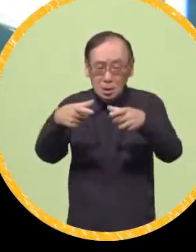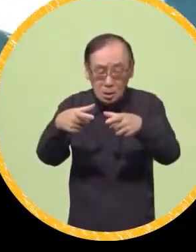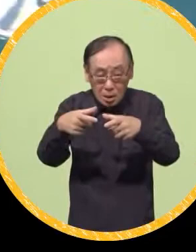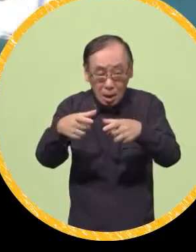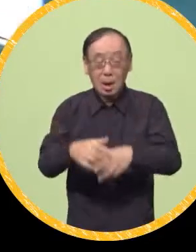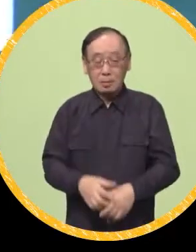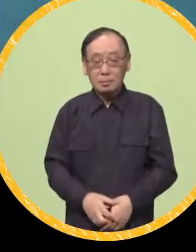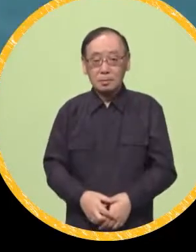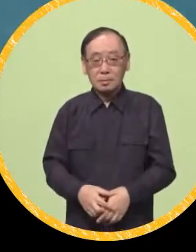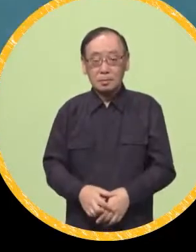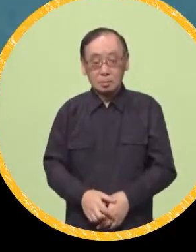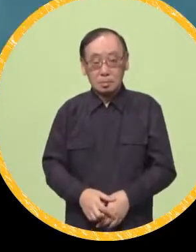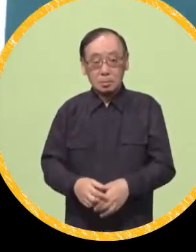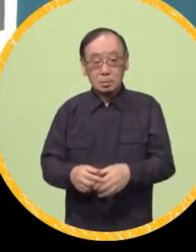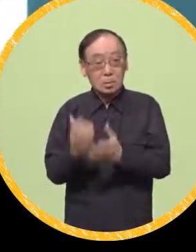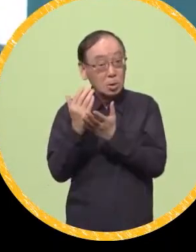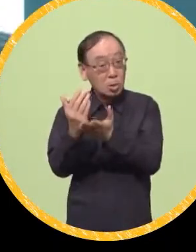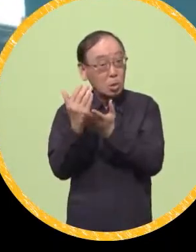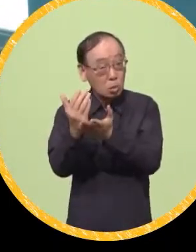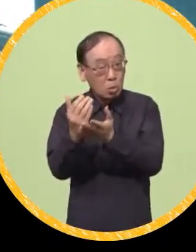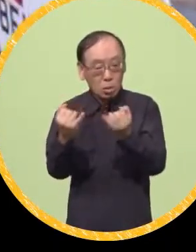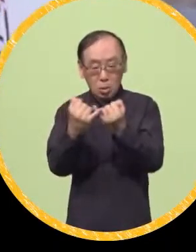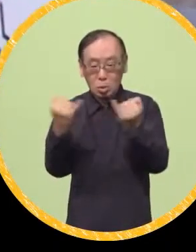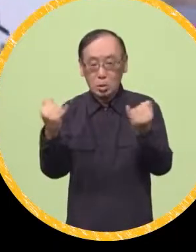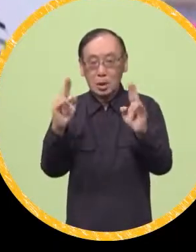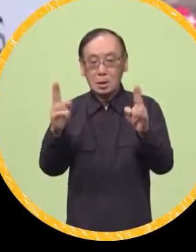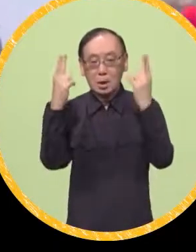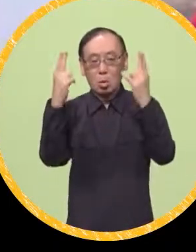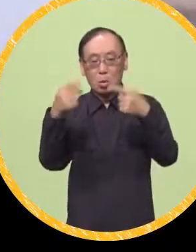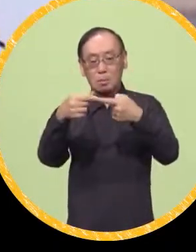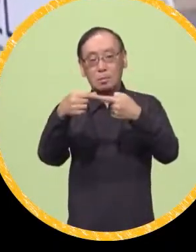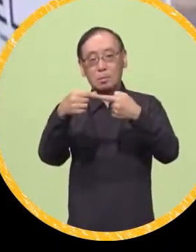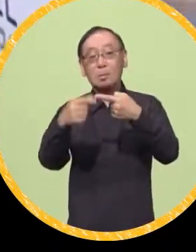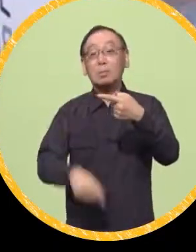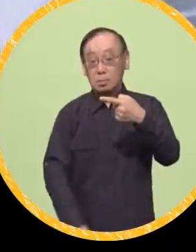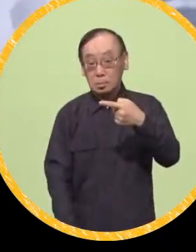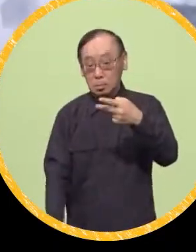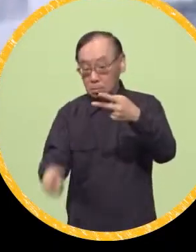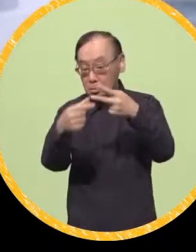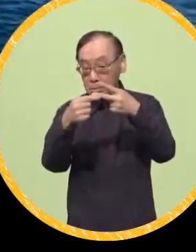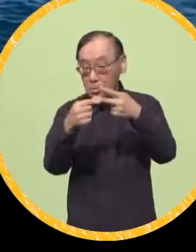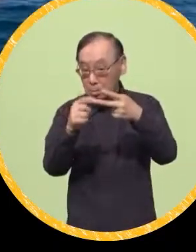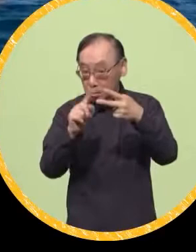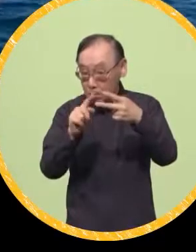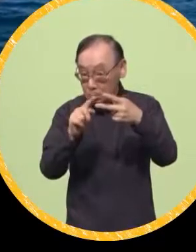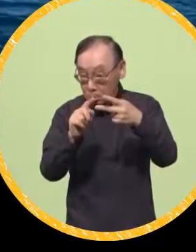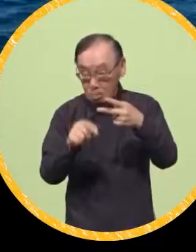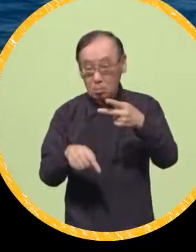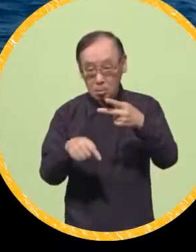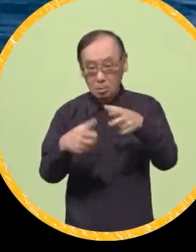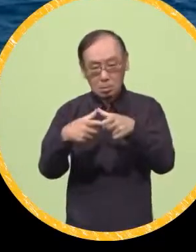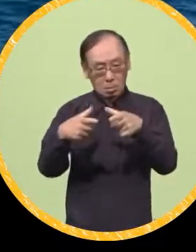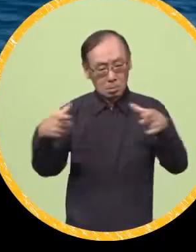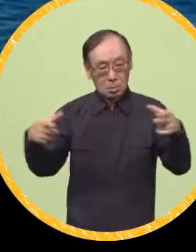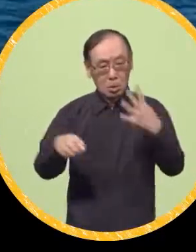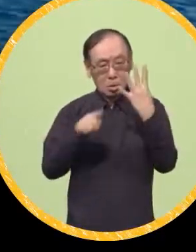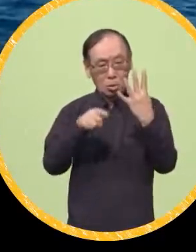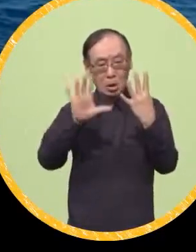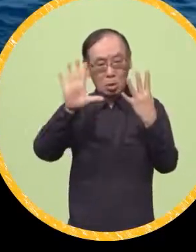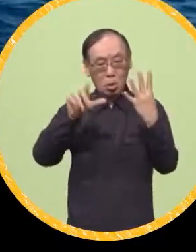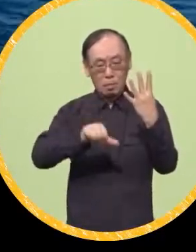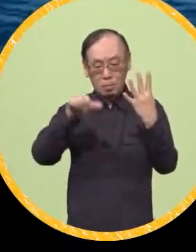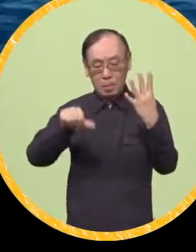に削減したヨットで行われる女性専用の種目なんですね逆にフィン級というのは全長4.5m